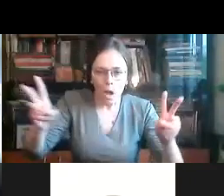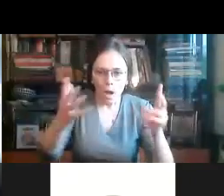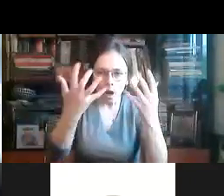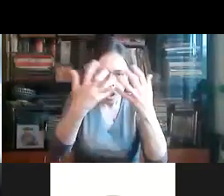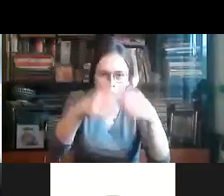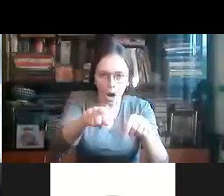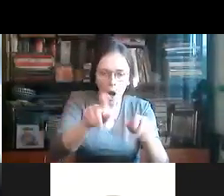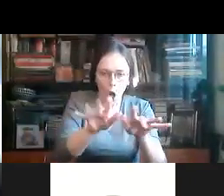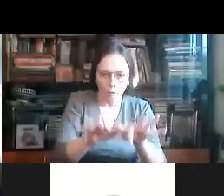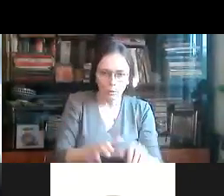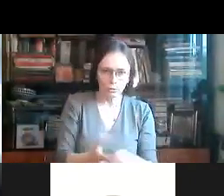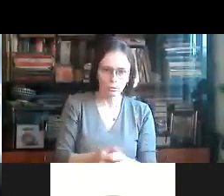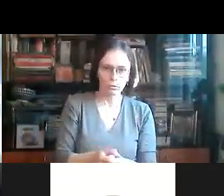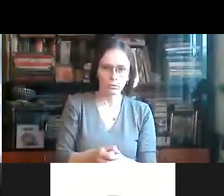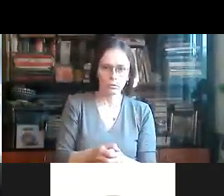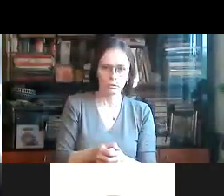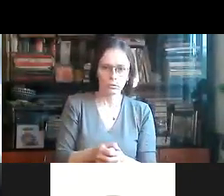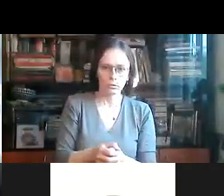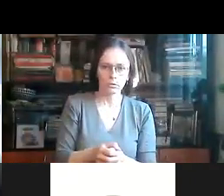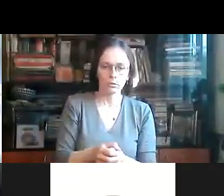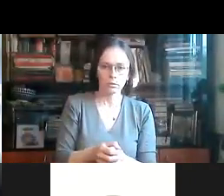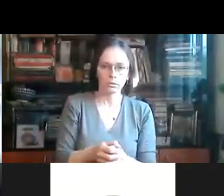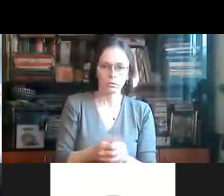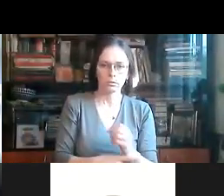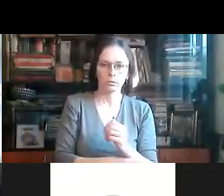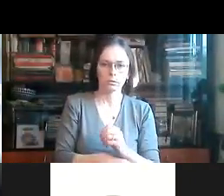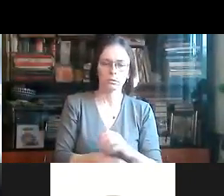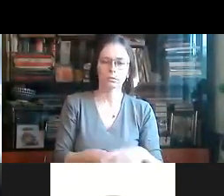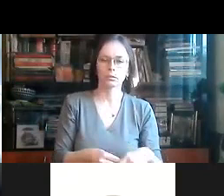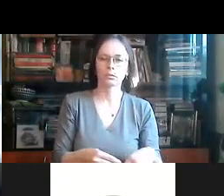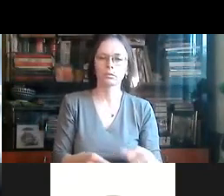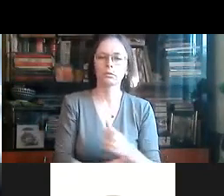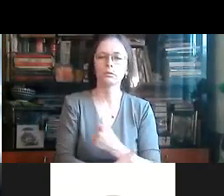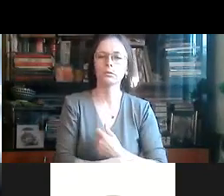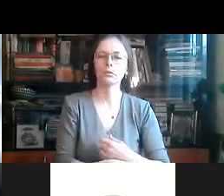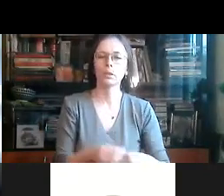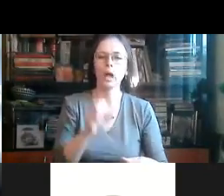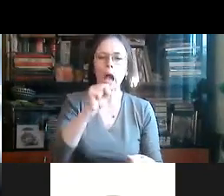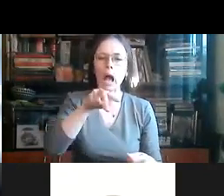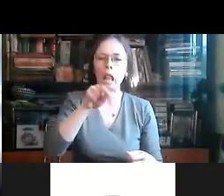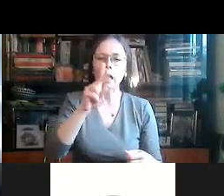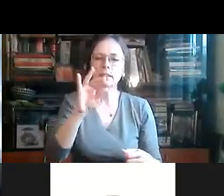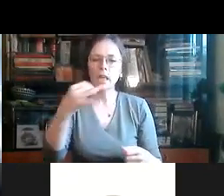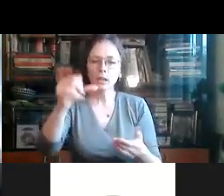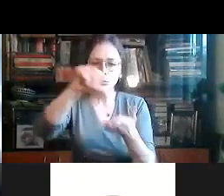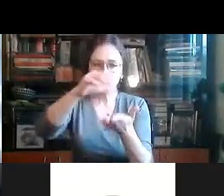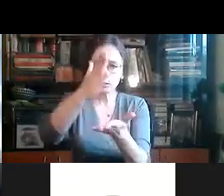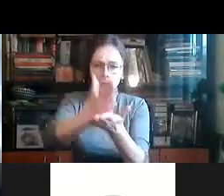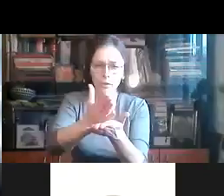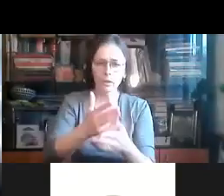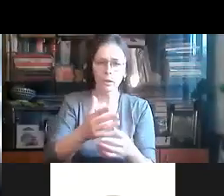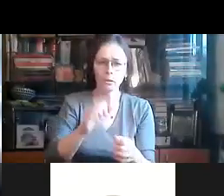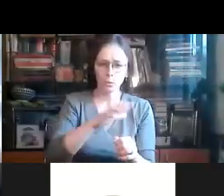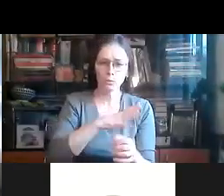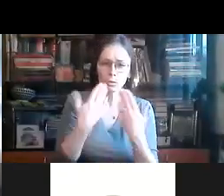Спасибо, Алексей, что были с нами. Может быть, Алексей напоследок что-то имеет сказать перед уходом от нас. Лёша,